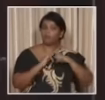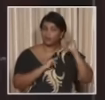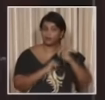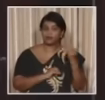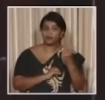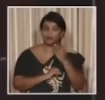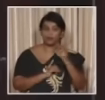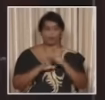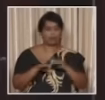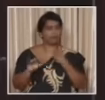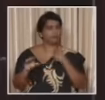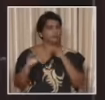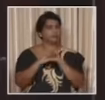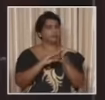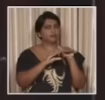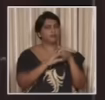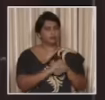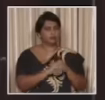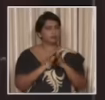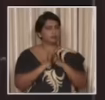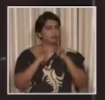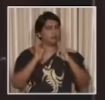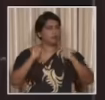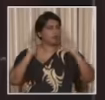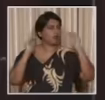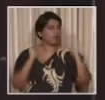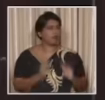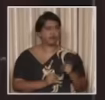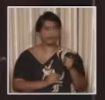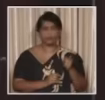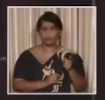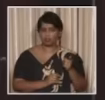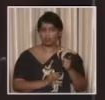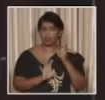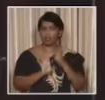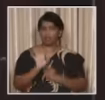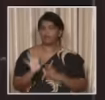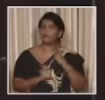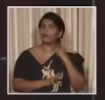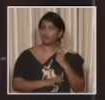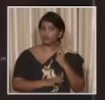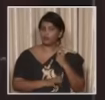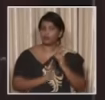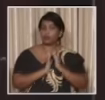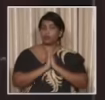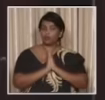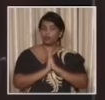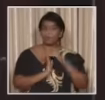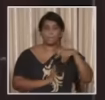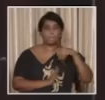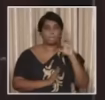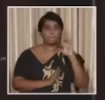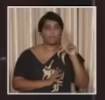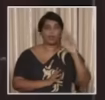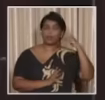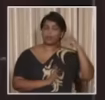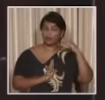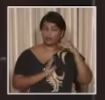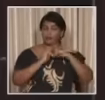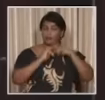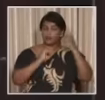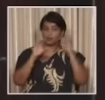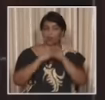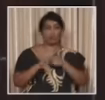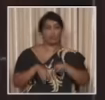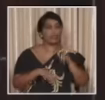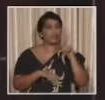දෙකට ශිෂ්‍යයන් බඳවා ගැනීමේදීත් අතිශය සීමාකමක් තියෙනවා. වසරකට බෞද්ධ පාලි විශ්වවිද්‍යාලයට බඳව ගන්න 200ක් විතර